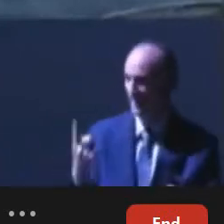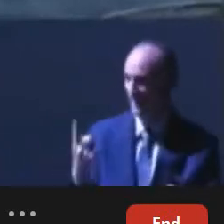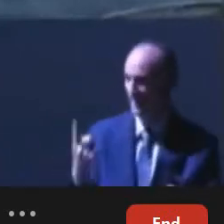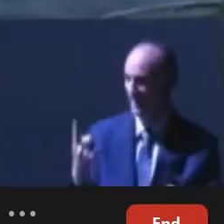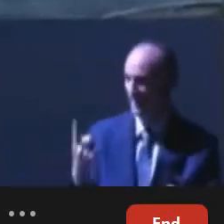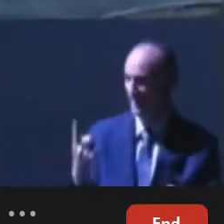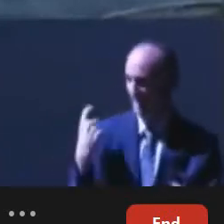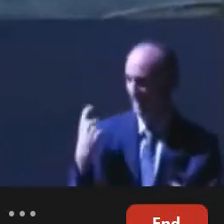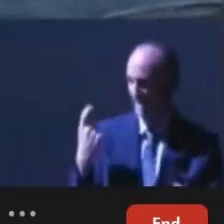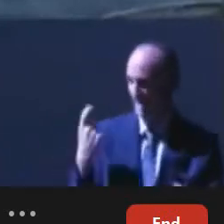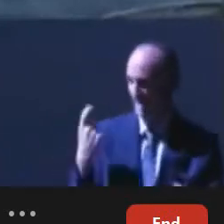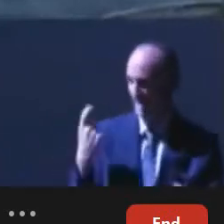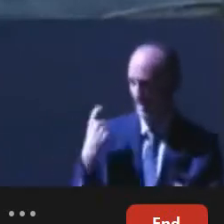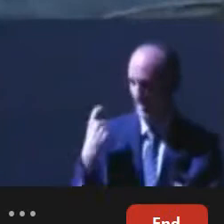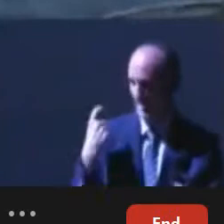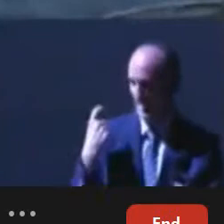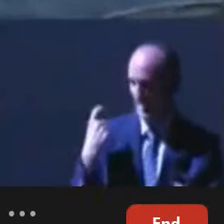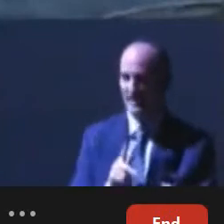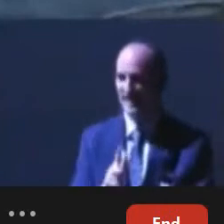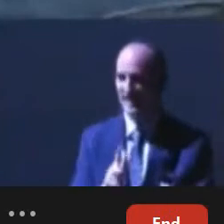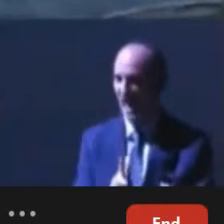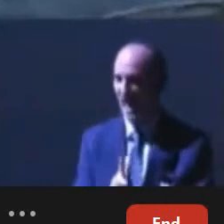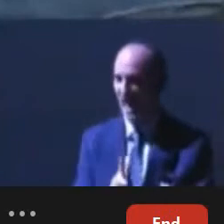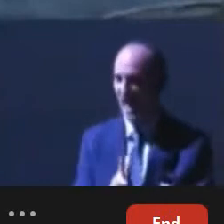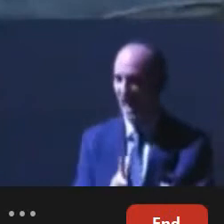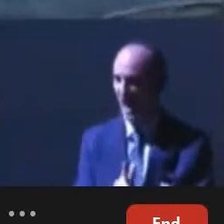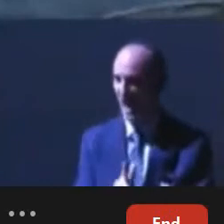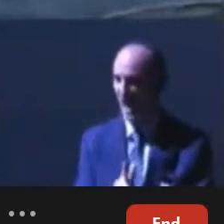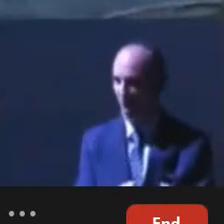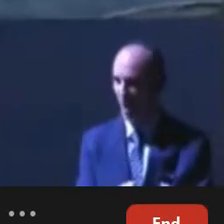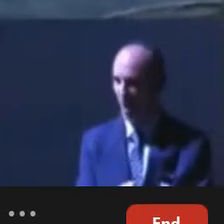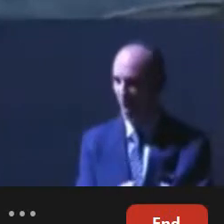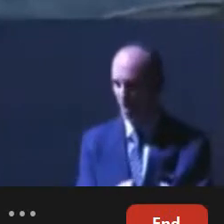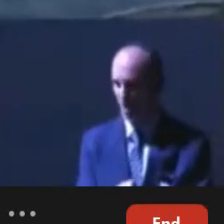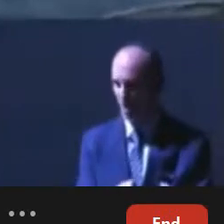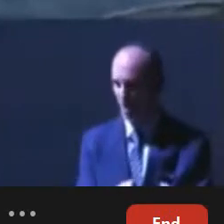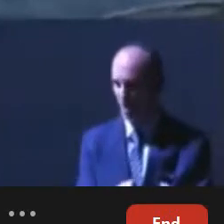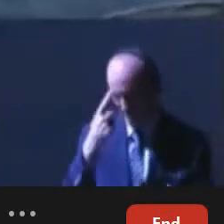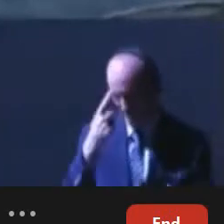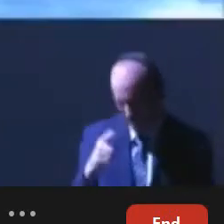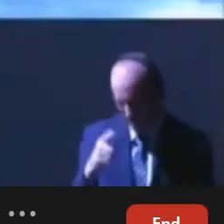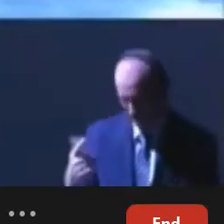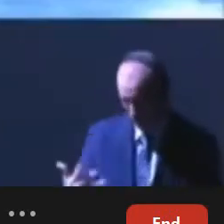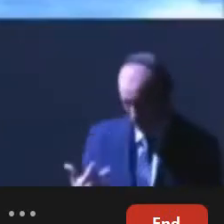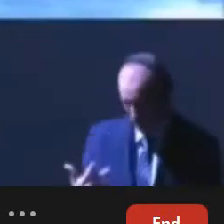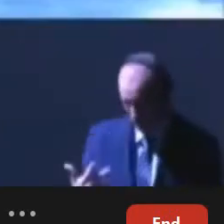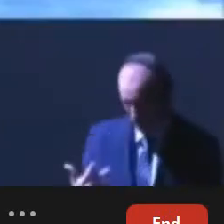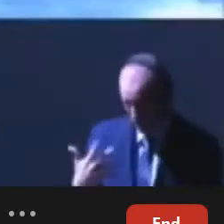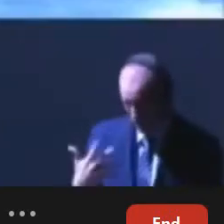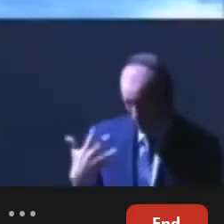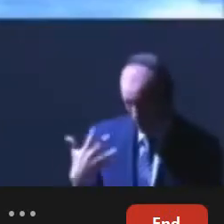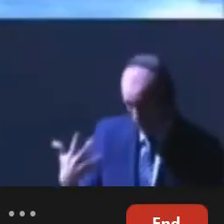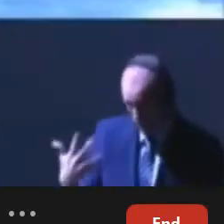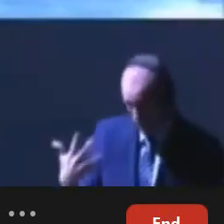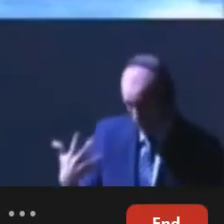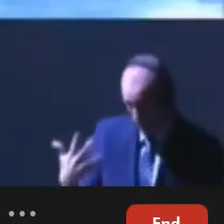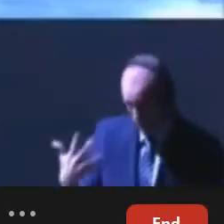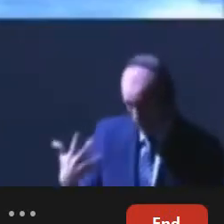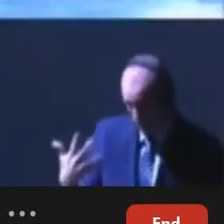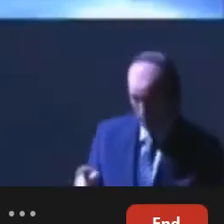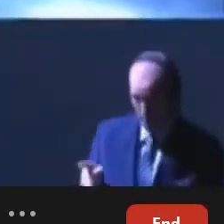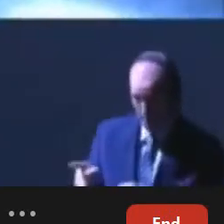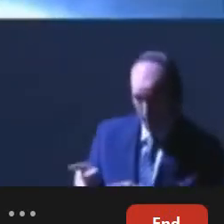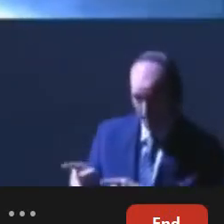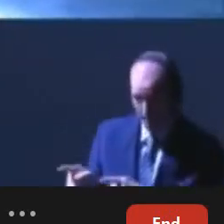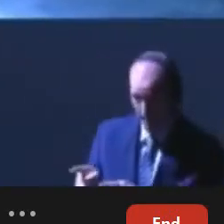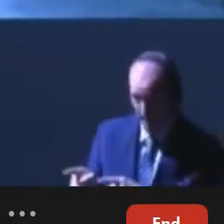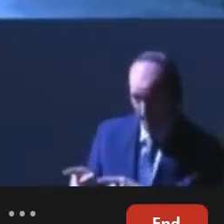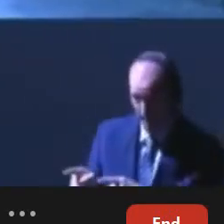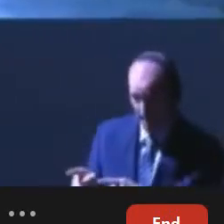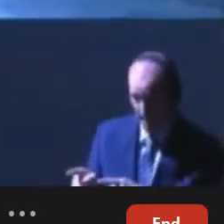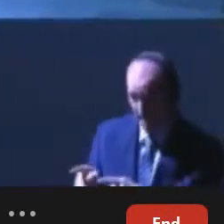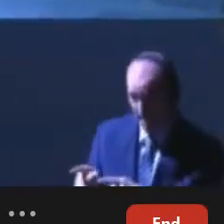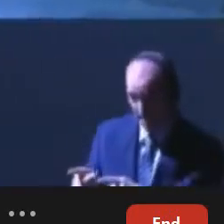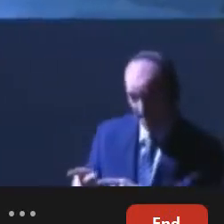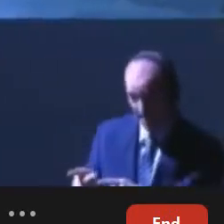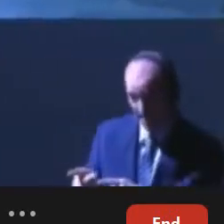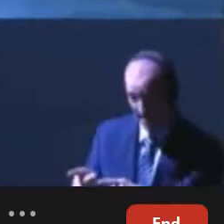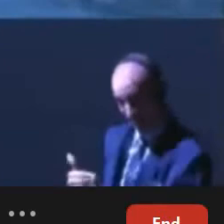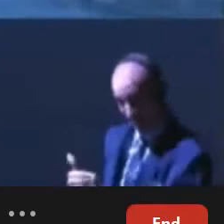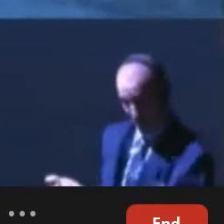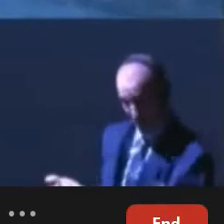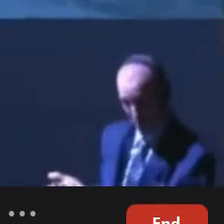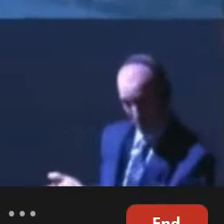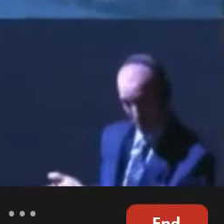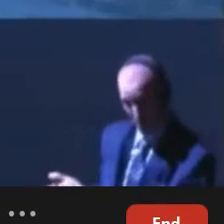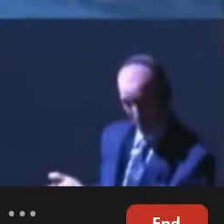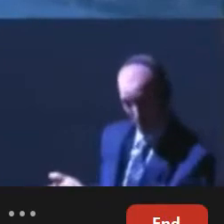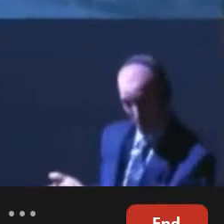đến Dallas, tôi kể anh có tưởng tượng gì không, 5 năm nữa mà những người mà đã tụt lui, họ đã đi làm cái công ty khác, thì cứ để họ ra đi, kệ